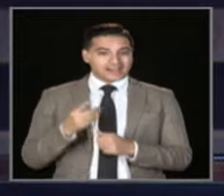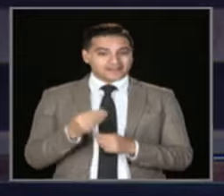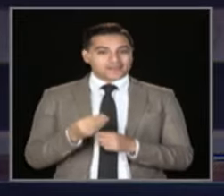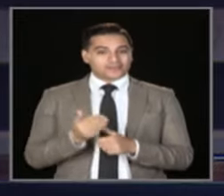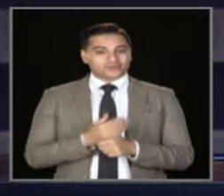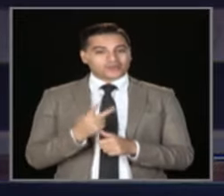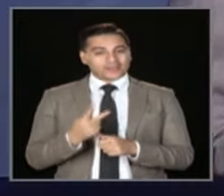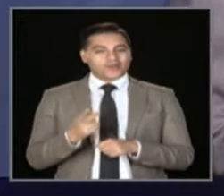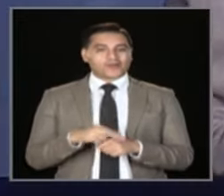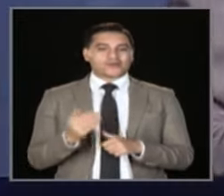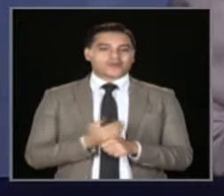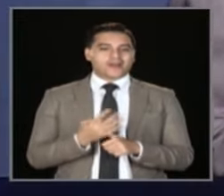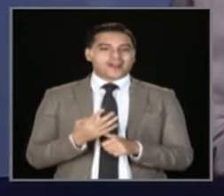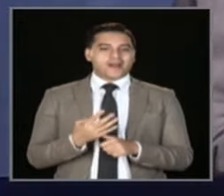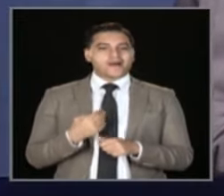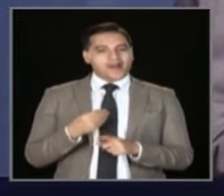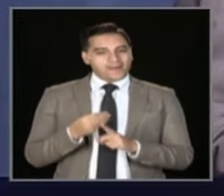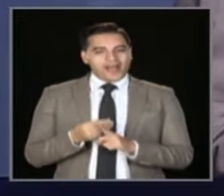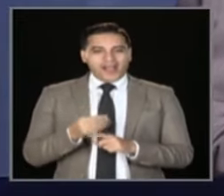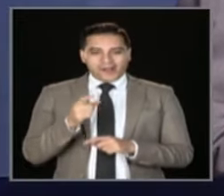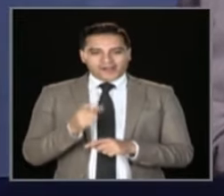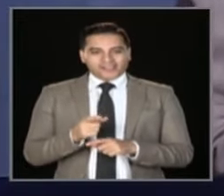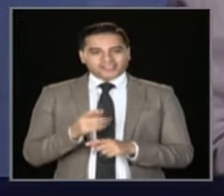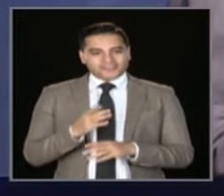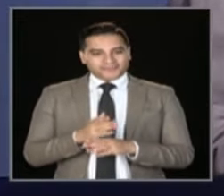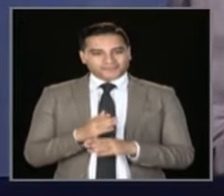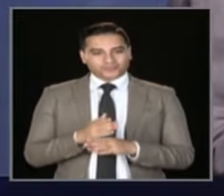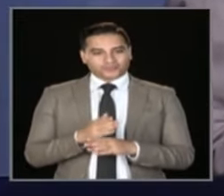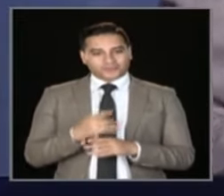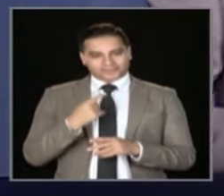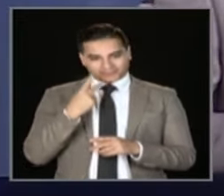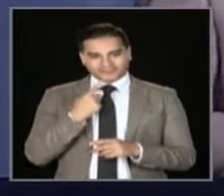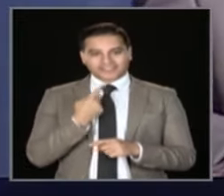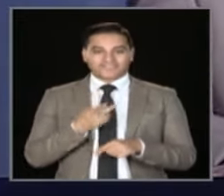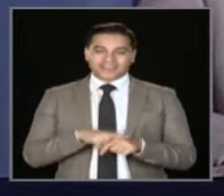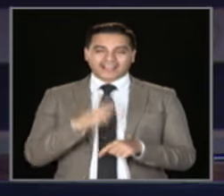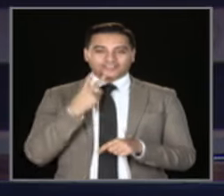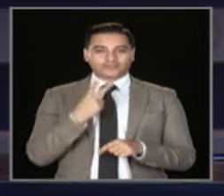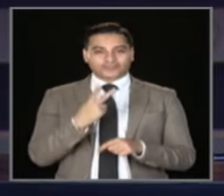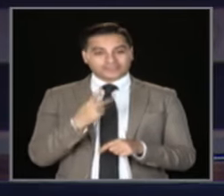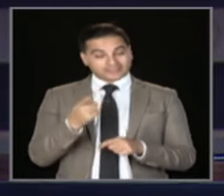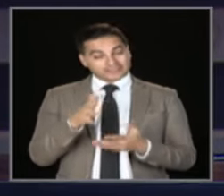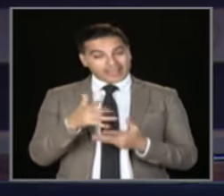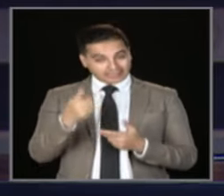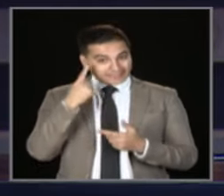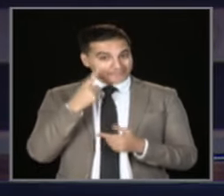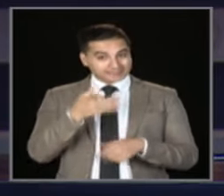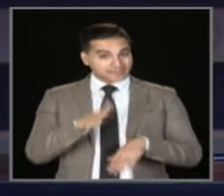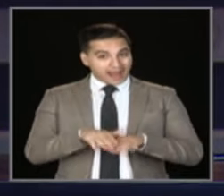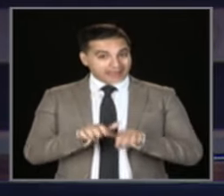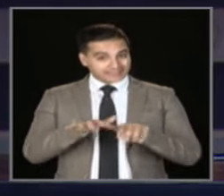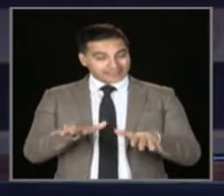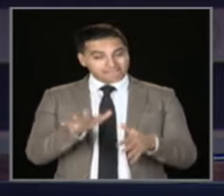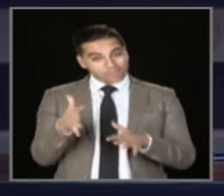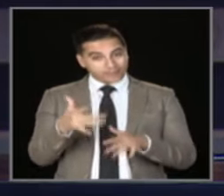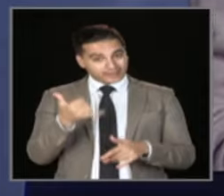الثانيه والزوجه الرابعه لا انا بحبها جدا على مستوى شخصي ونس اشوفها يعني ما حدش عارف جايز اما تتفرج على الحلقه او تشوف